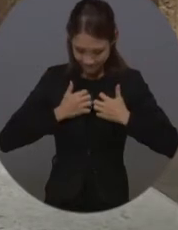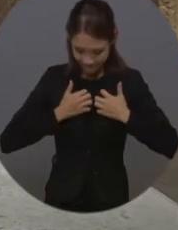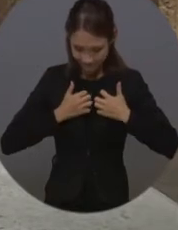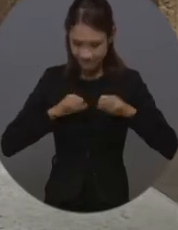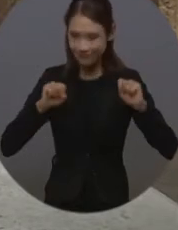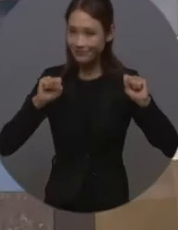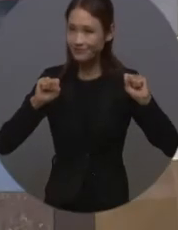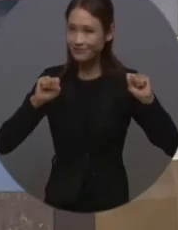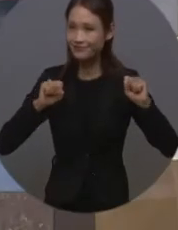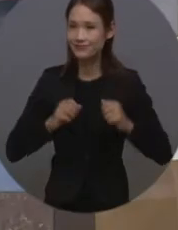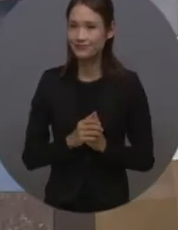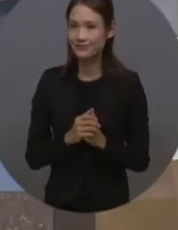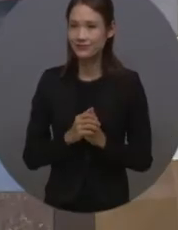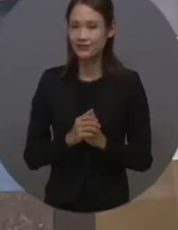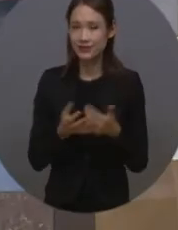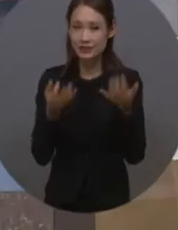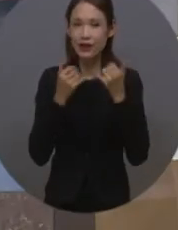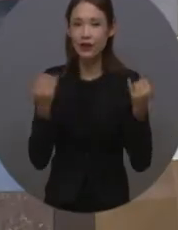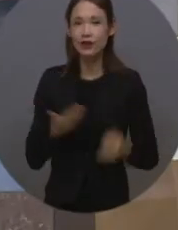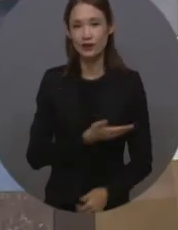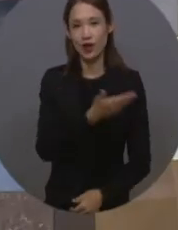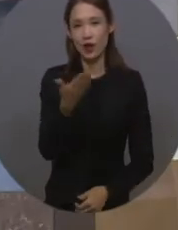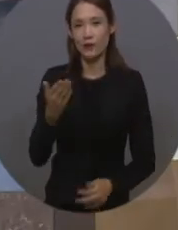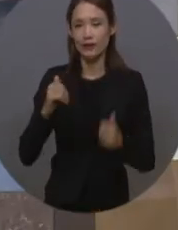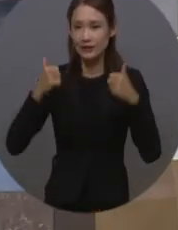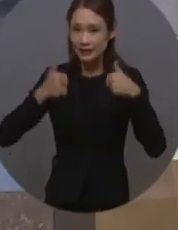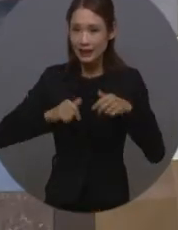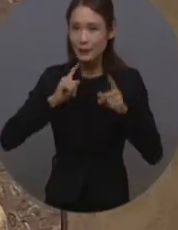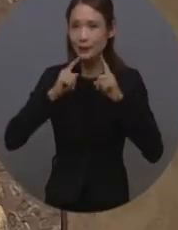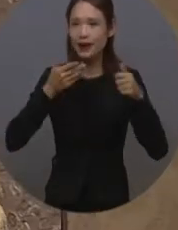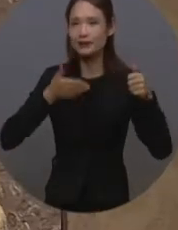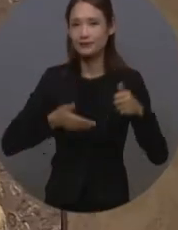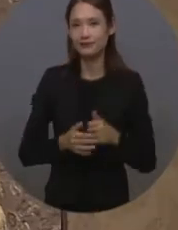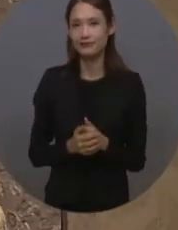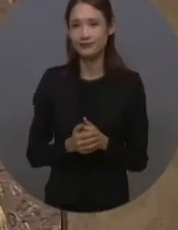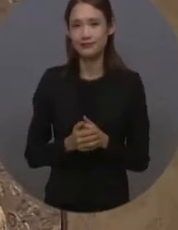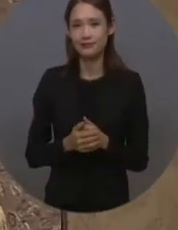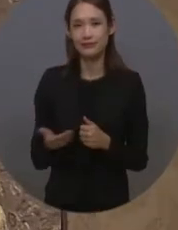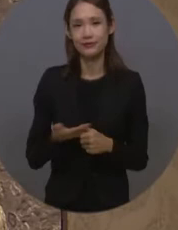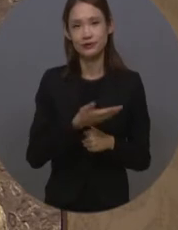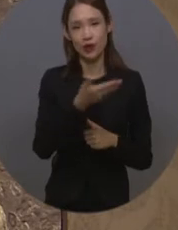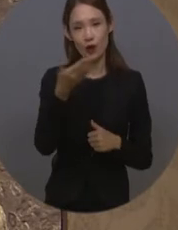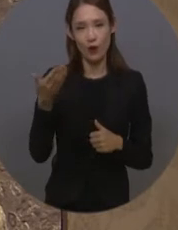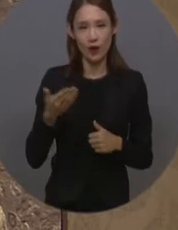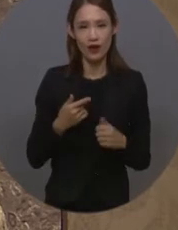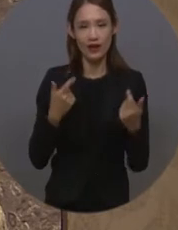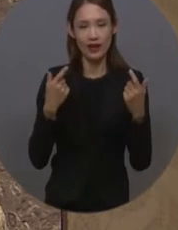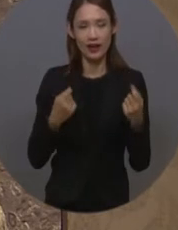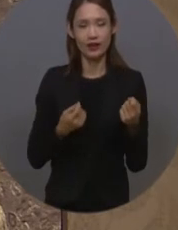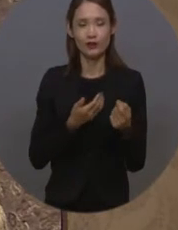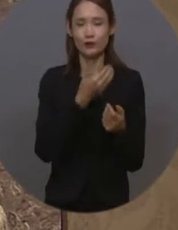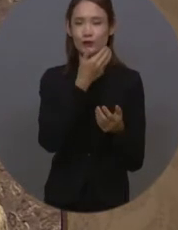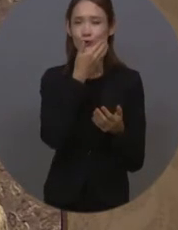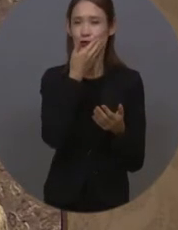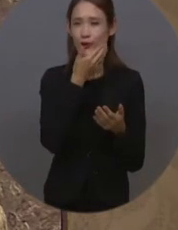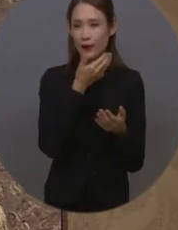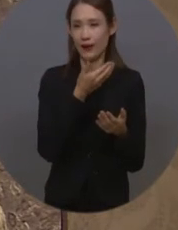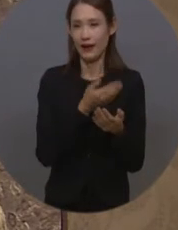네, 반갑습니다. 먼저 시청자분들께 인사 한 말씀 해주시죠. 네, 여러분들을 이렇게